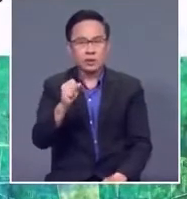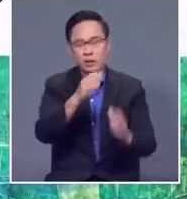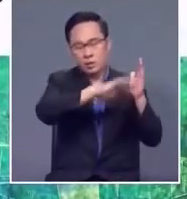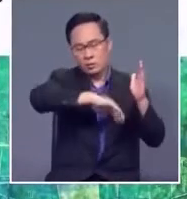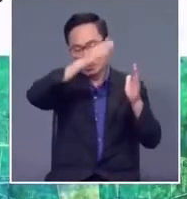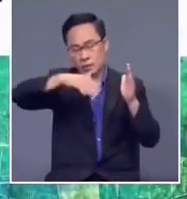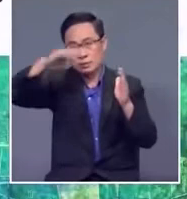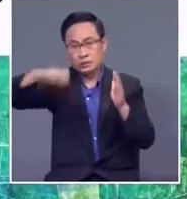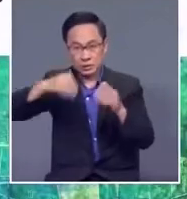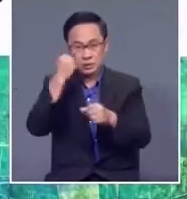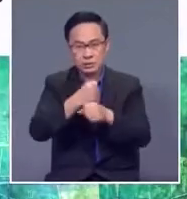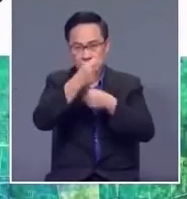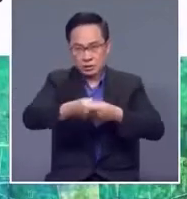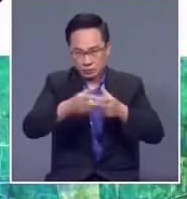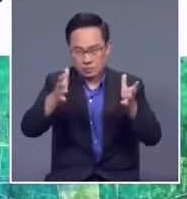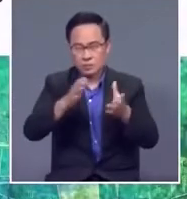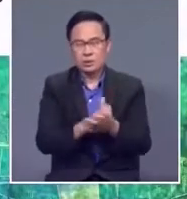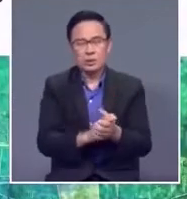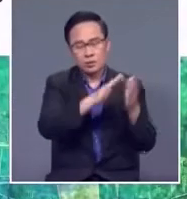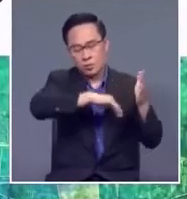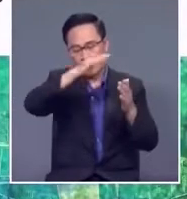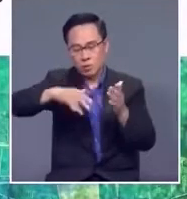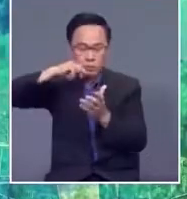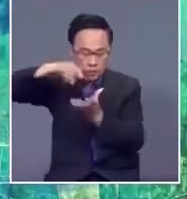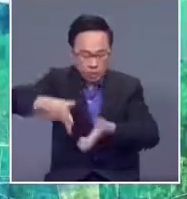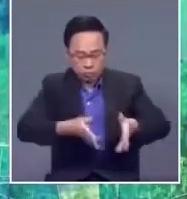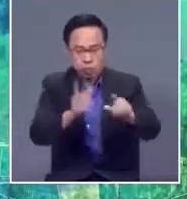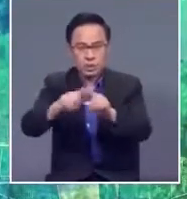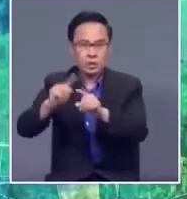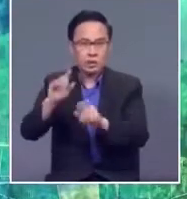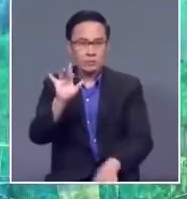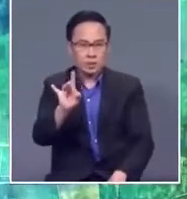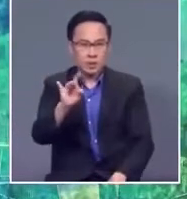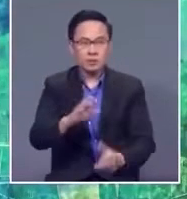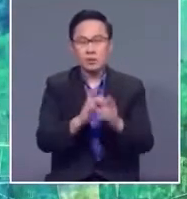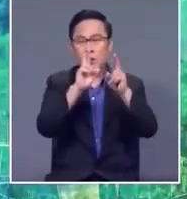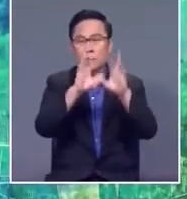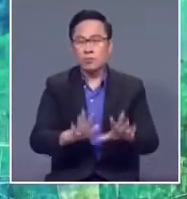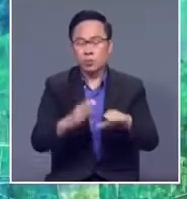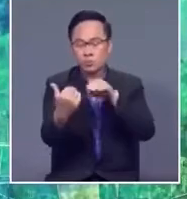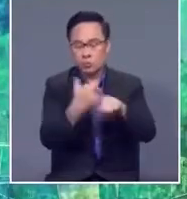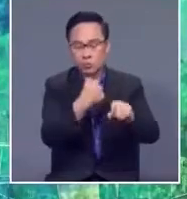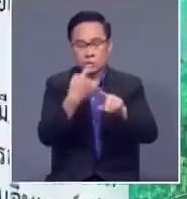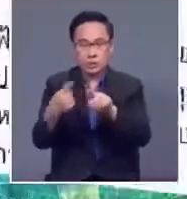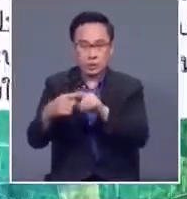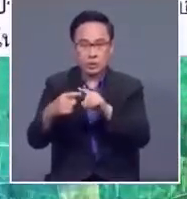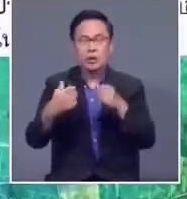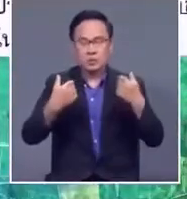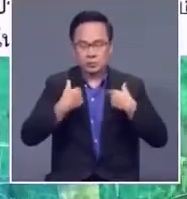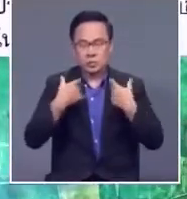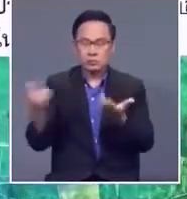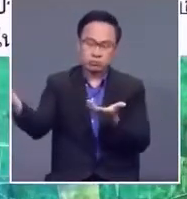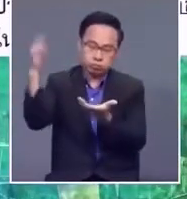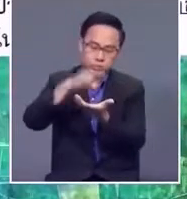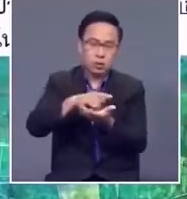สลับกับที่ราบเชิงเขาและมีลุ่มน้ำขนาดใหญ่8ลุ่มน้ำมีระบบโครงข่ายการคมนาคมขนส่งทั้งทางบกทางอาก